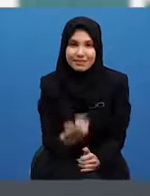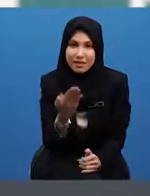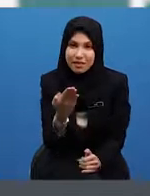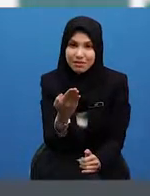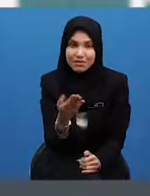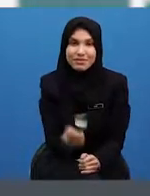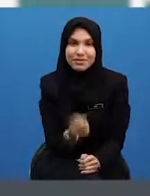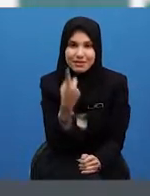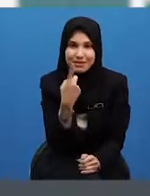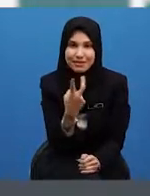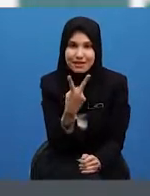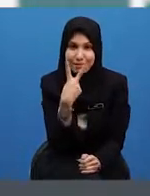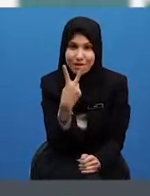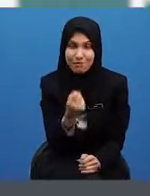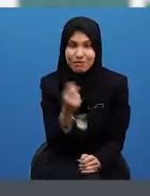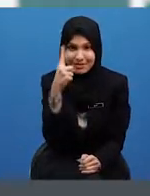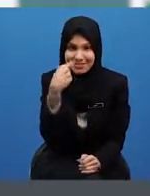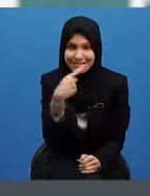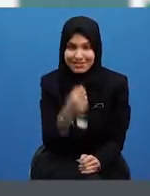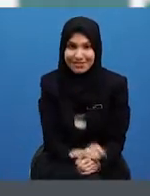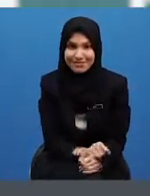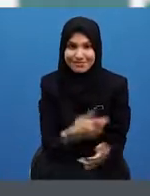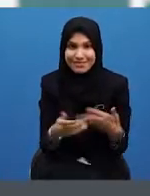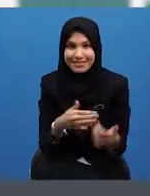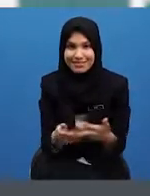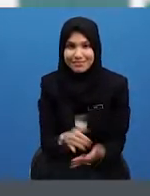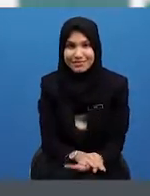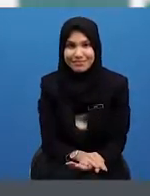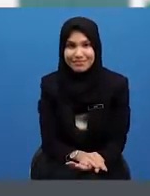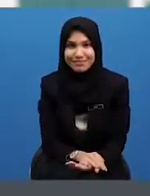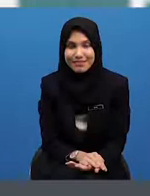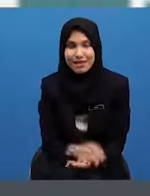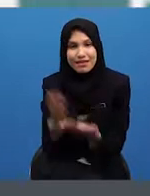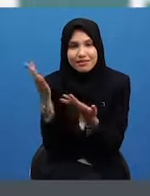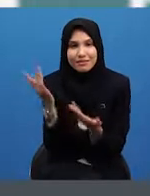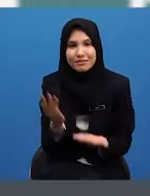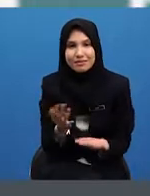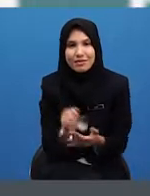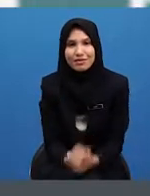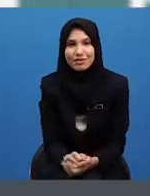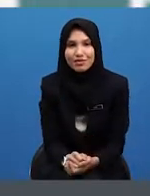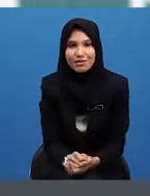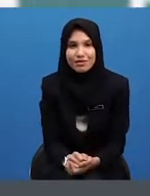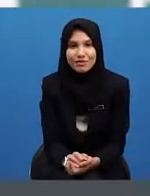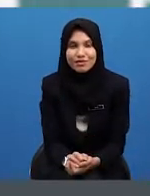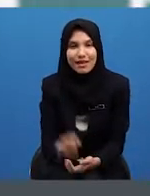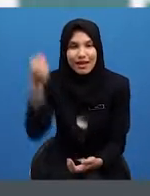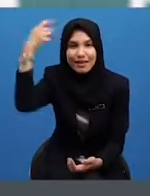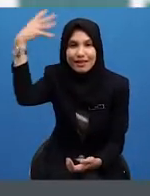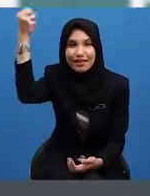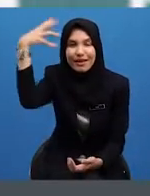nampak muke cegukan tak pelah sementara kita menunggu lampu